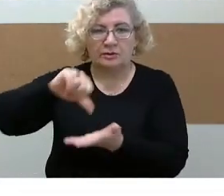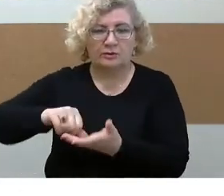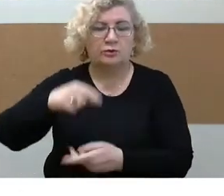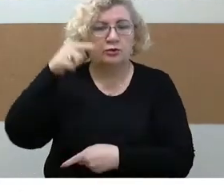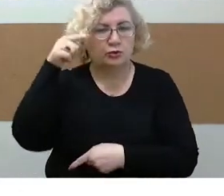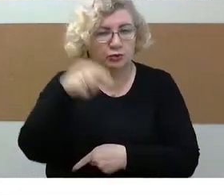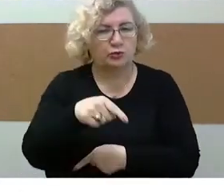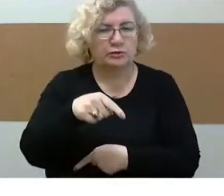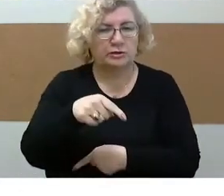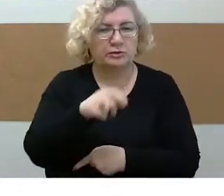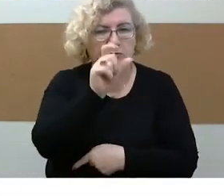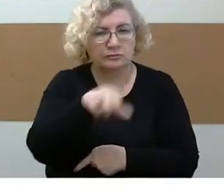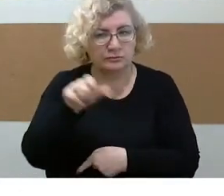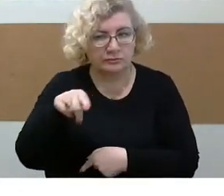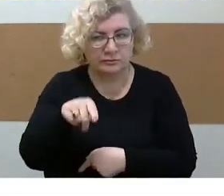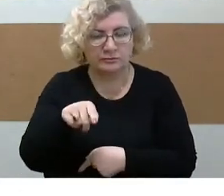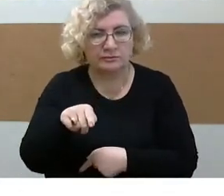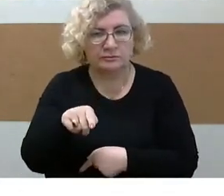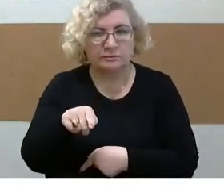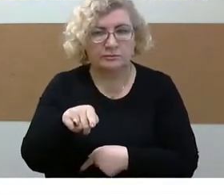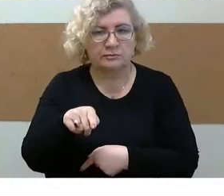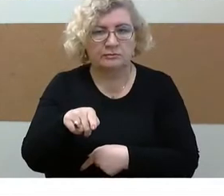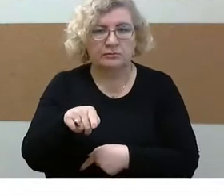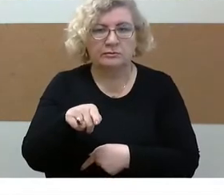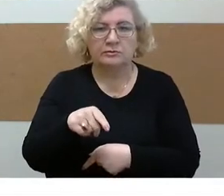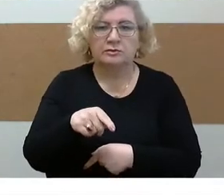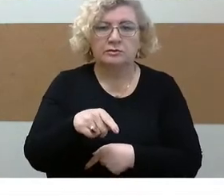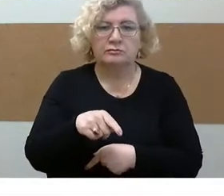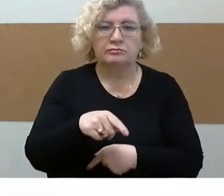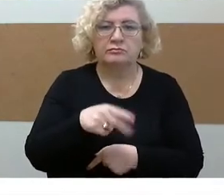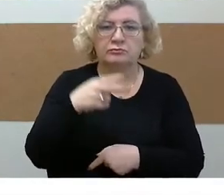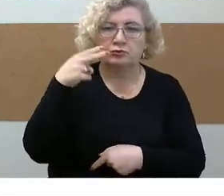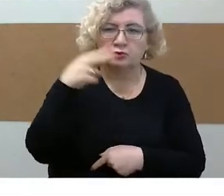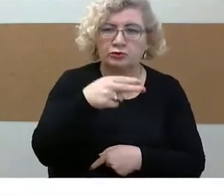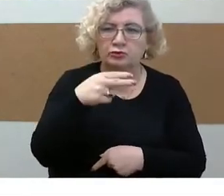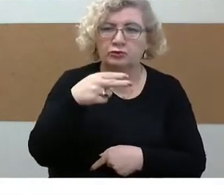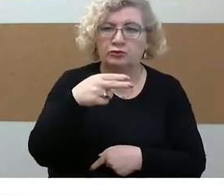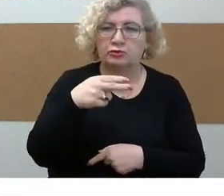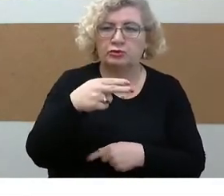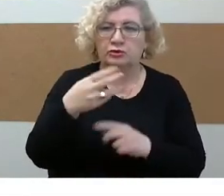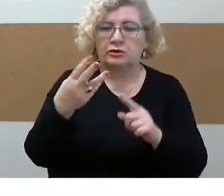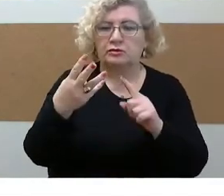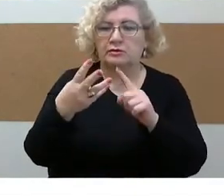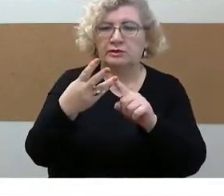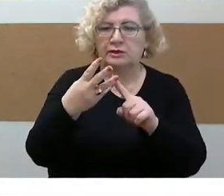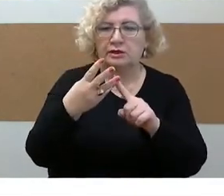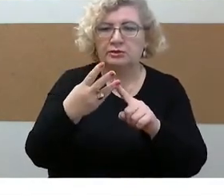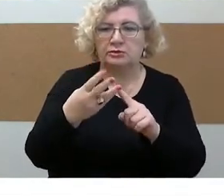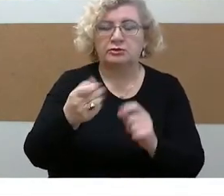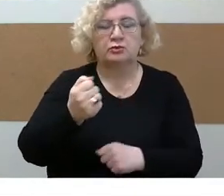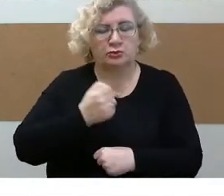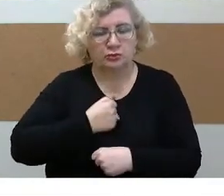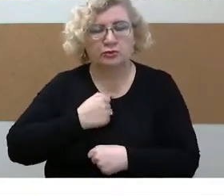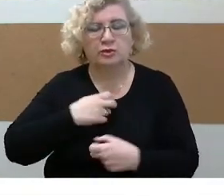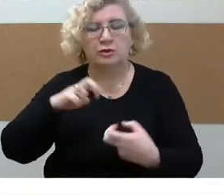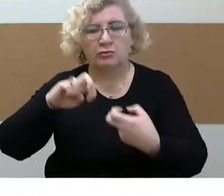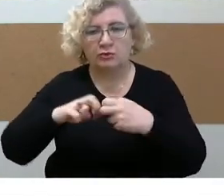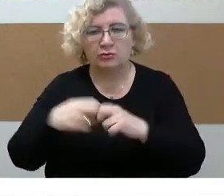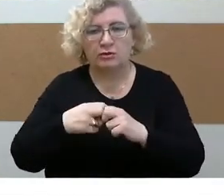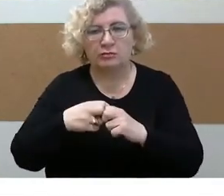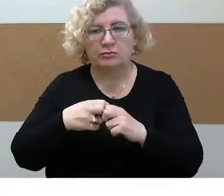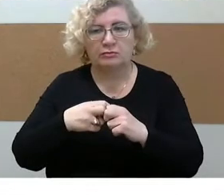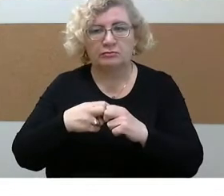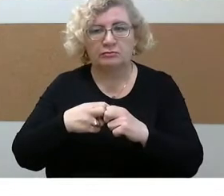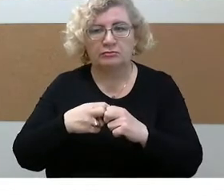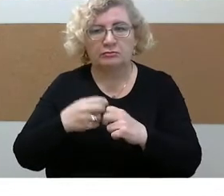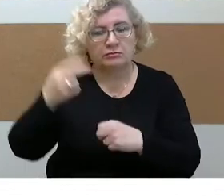asmenų. Ir iš jų 2/3 patyrė turėję psichikos sveikatos sunkumų pandemijos metu.